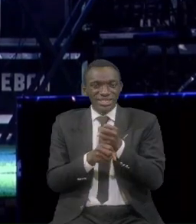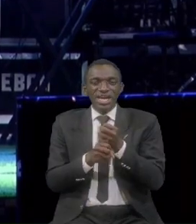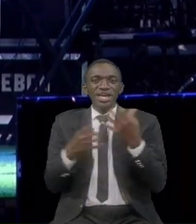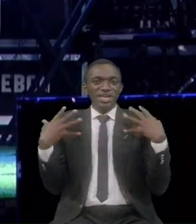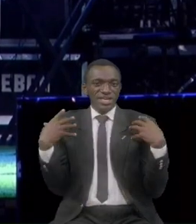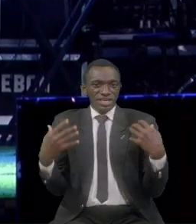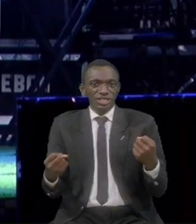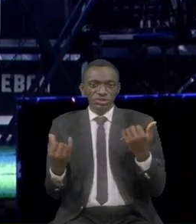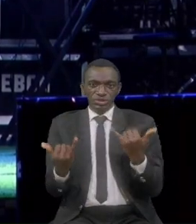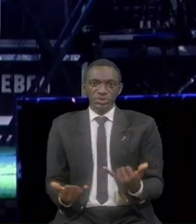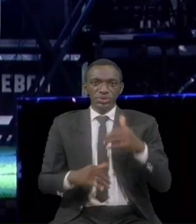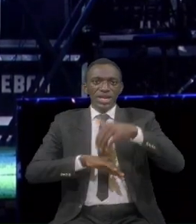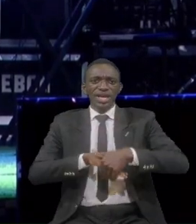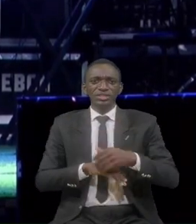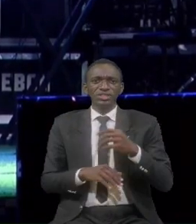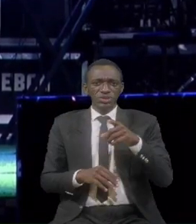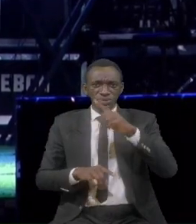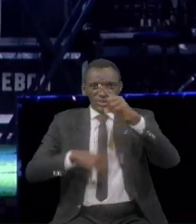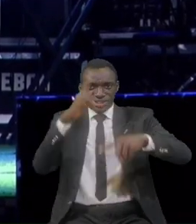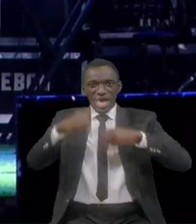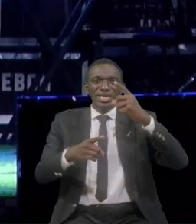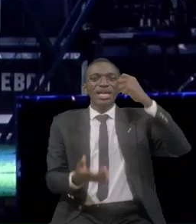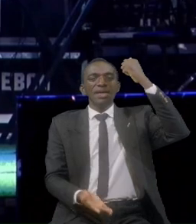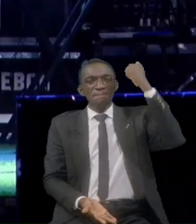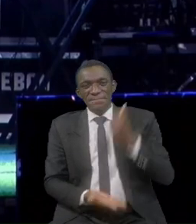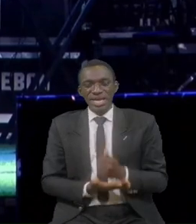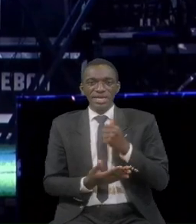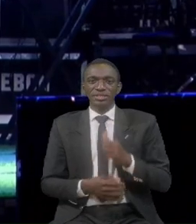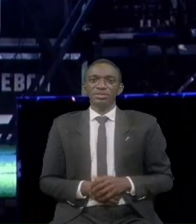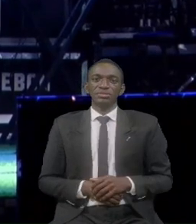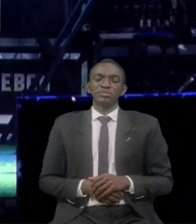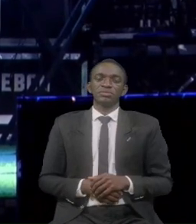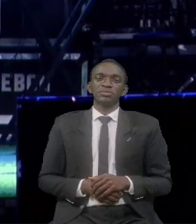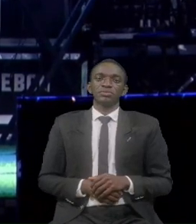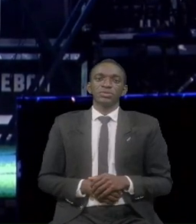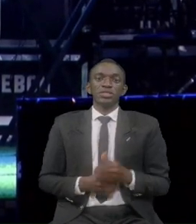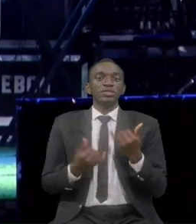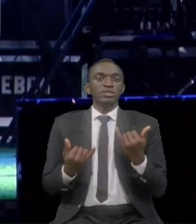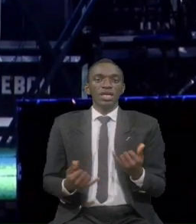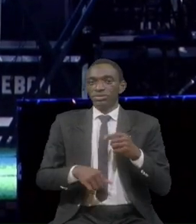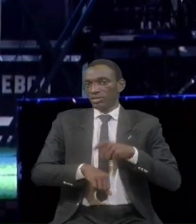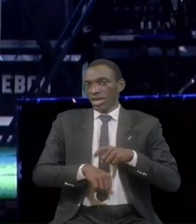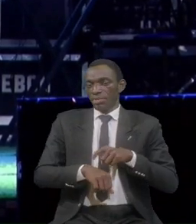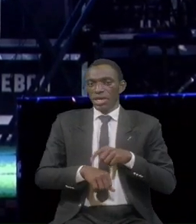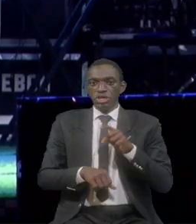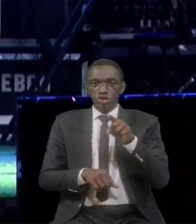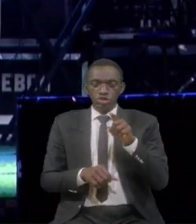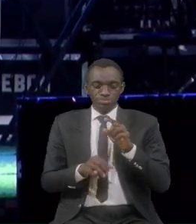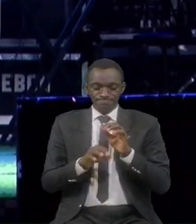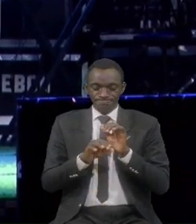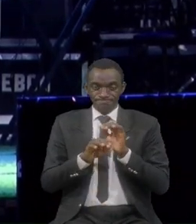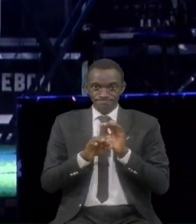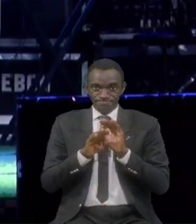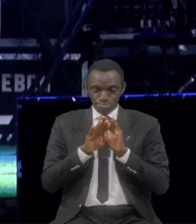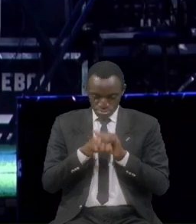Say amen. Ingna amen. It's bowed and eyes closed. Atong gidukwa tong